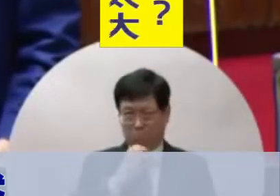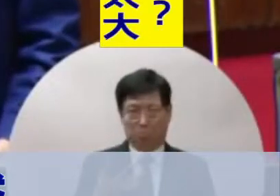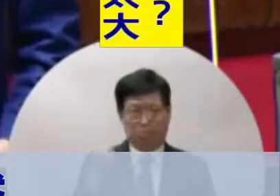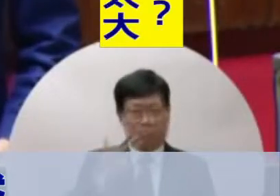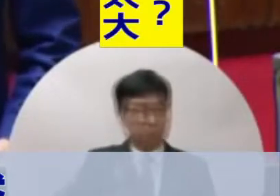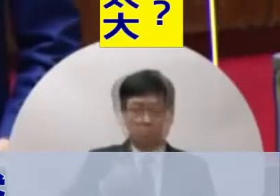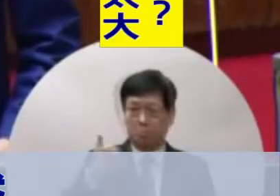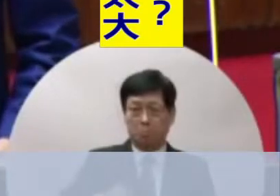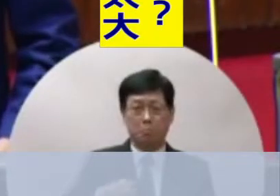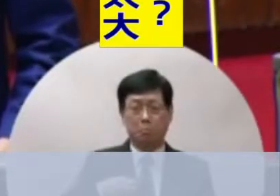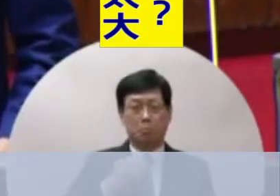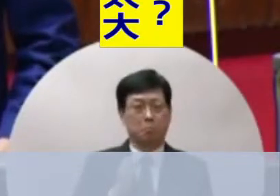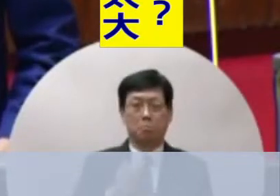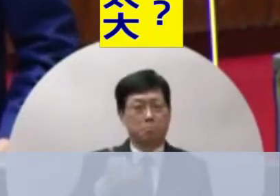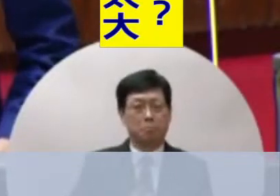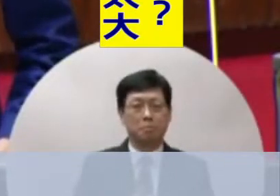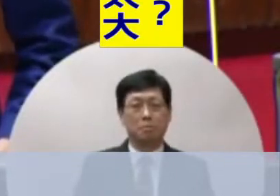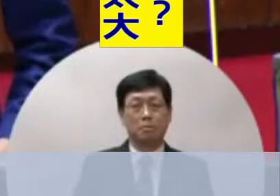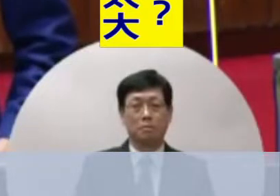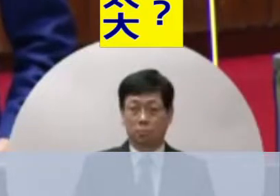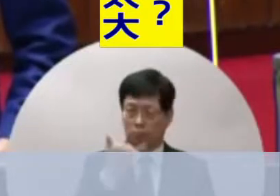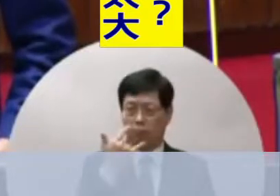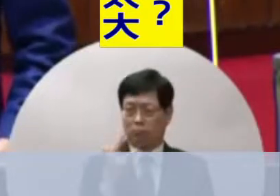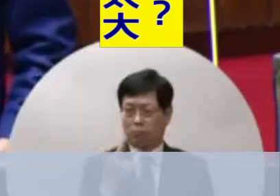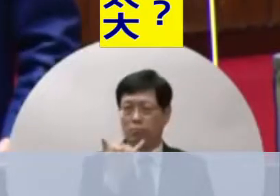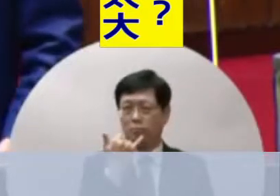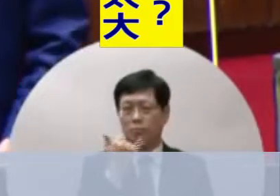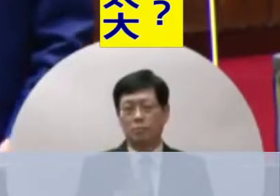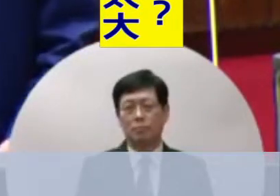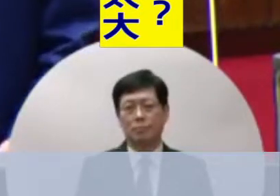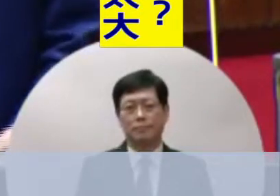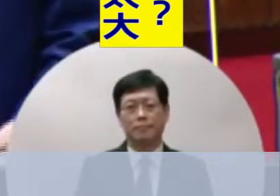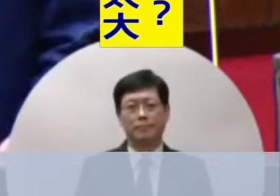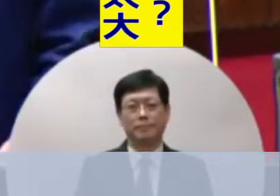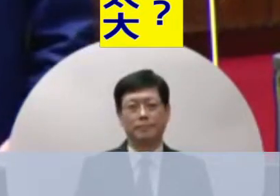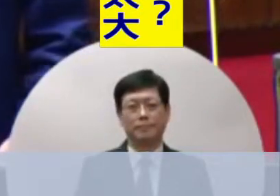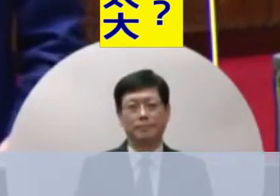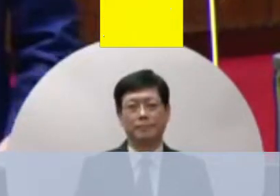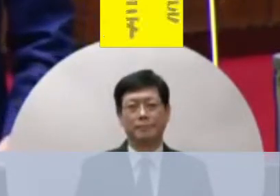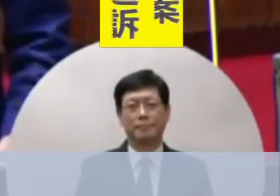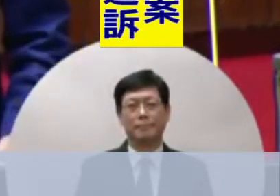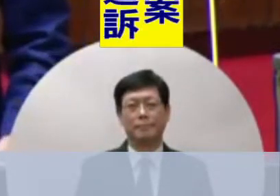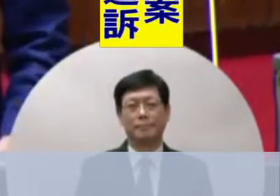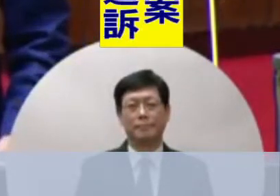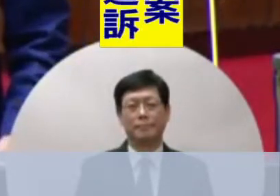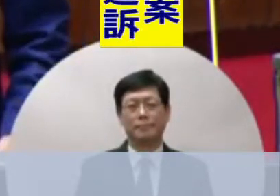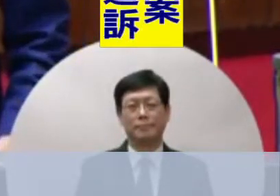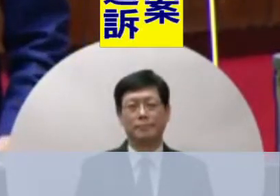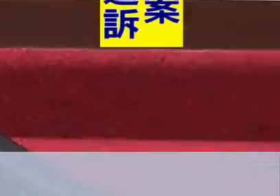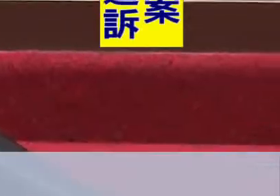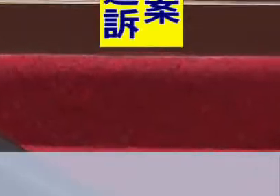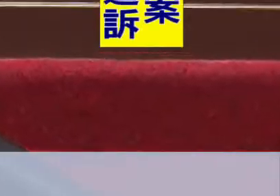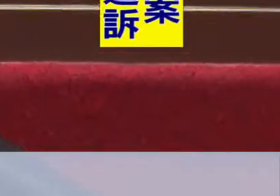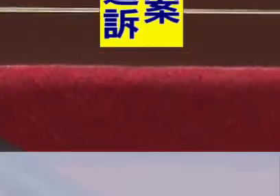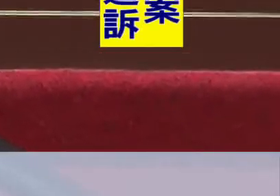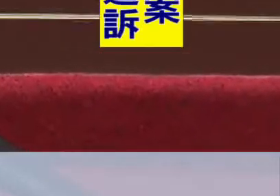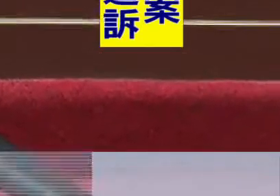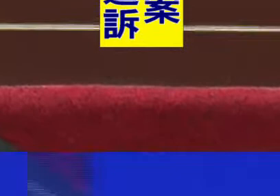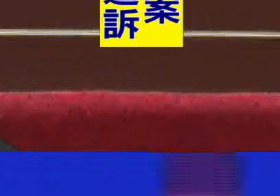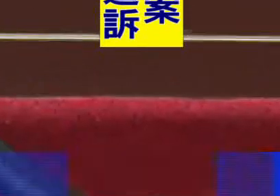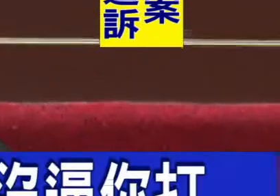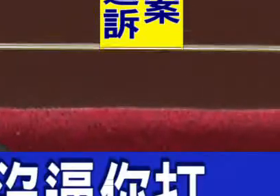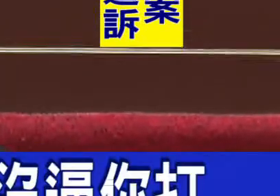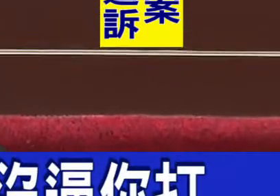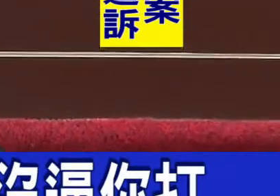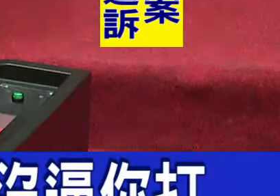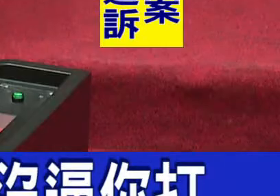威，不好就不要进来，好吗？我们宁愿等。 好，谢谢。但你可以等啊，没有强迫你打。 更质疑美丽岛电子